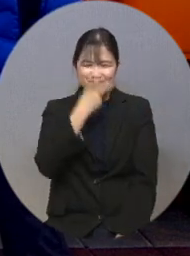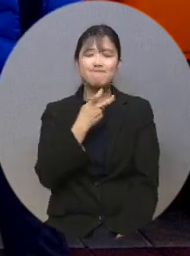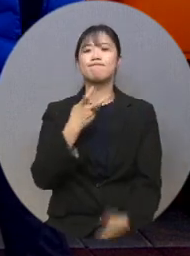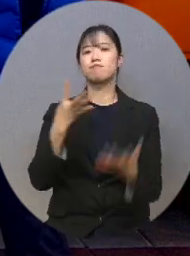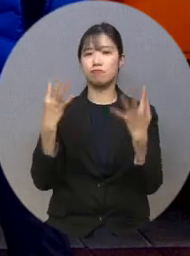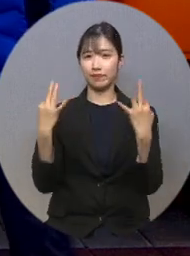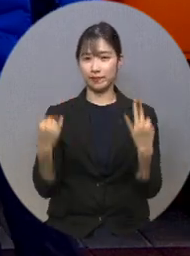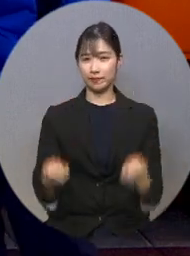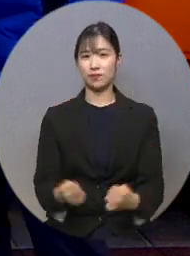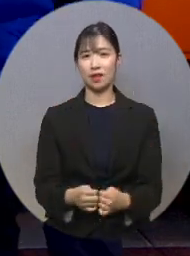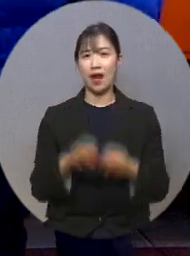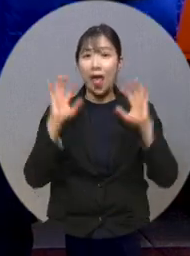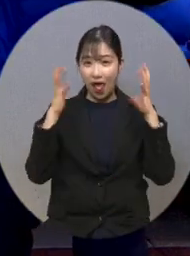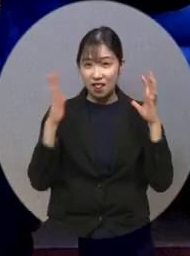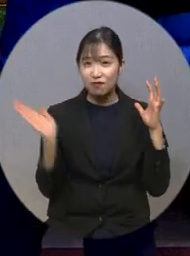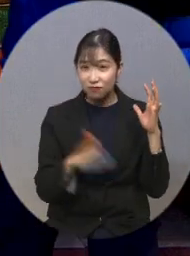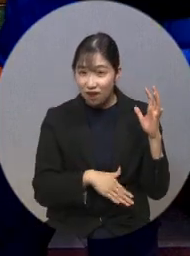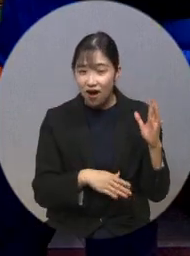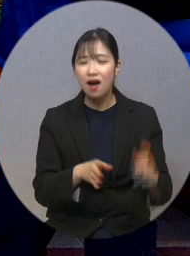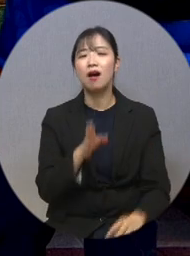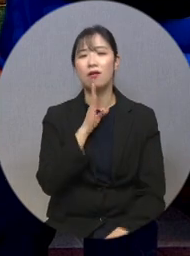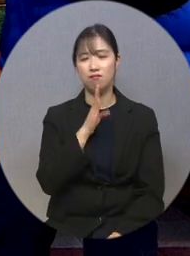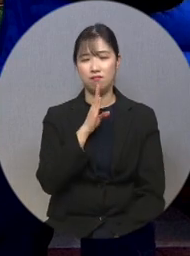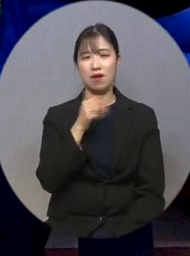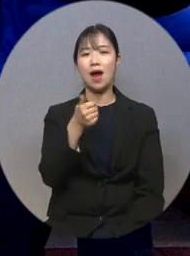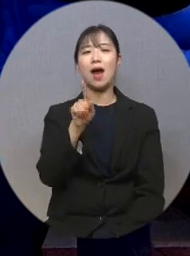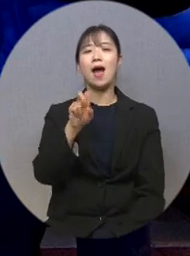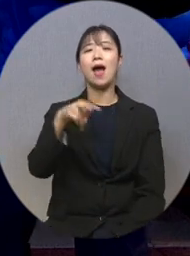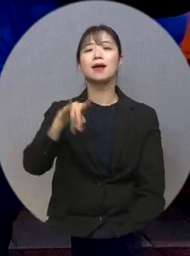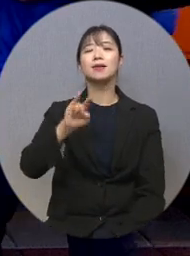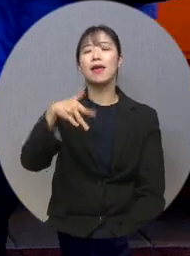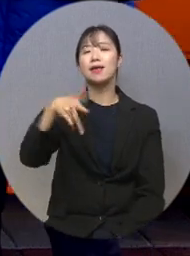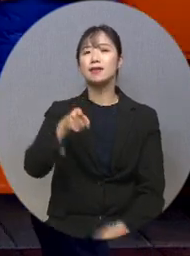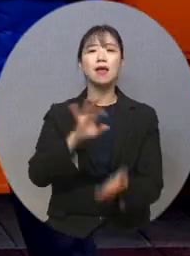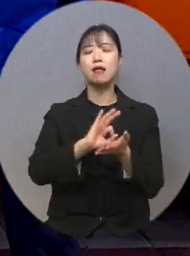해요. 아, 아기 때부터. 예. 뭐 향생제를 쓰지 않고요.